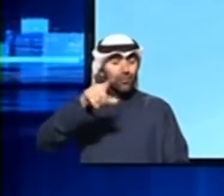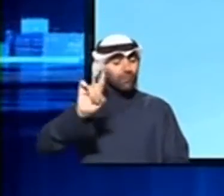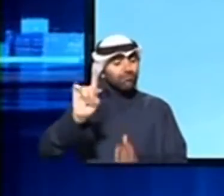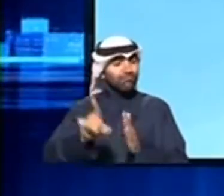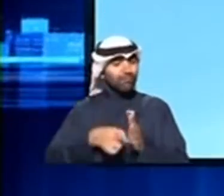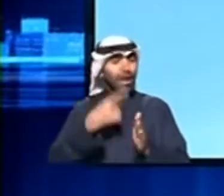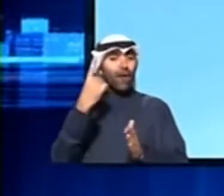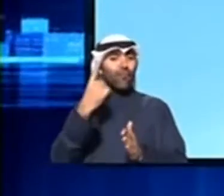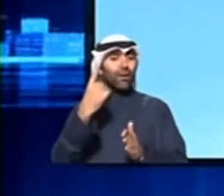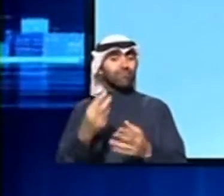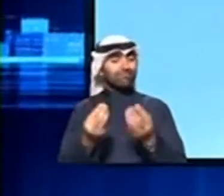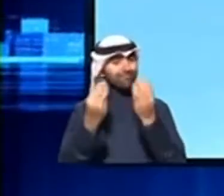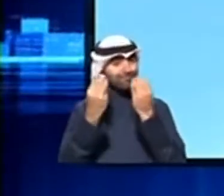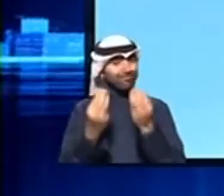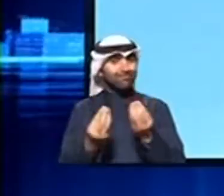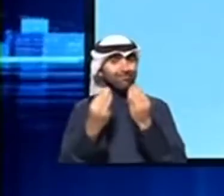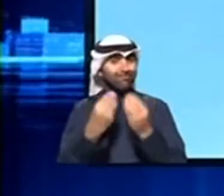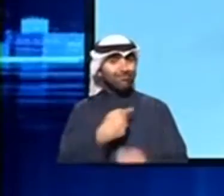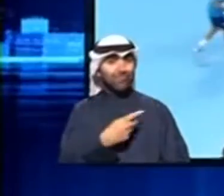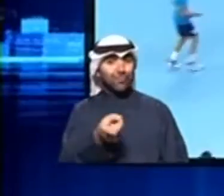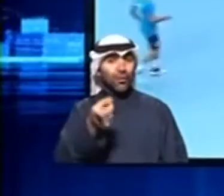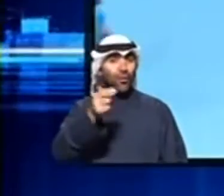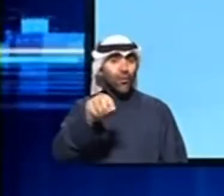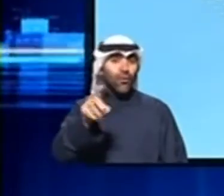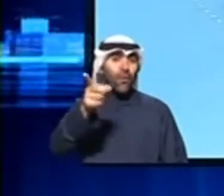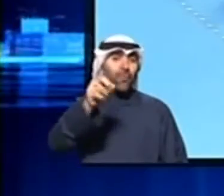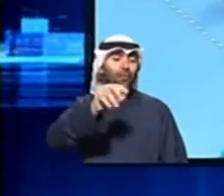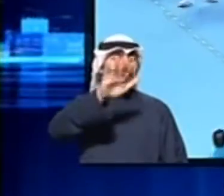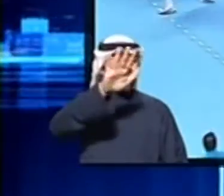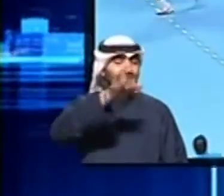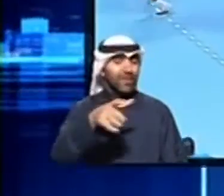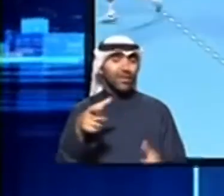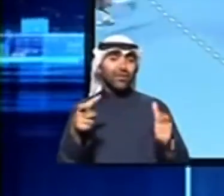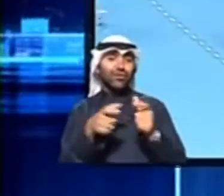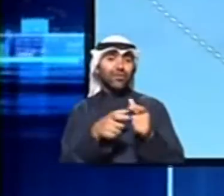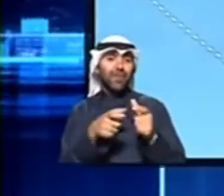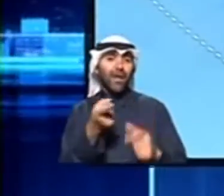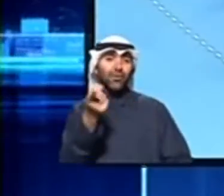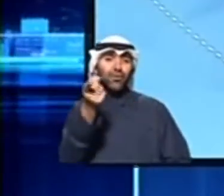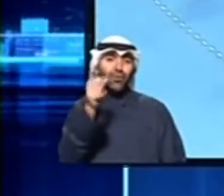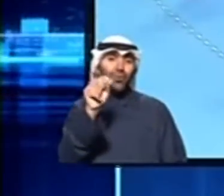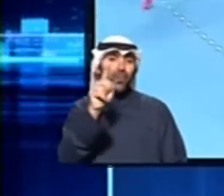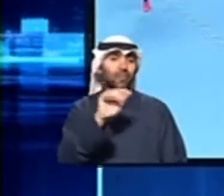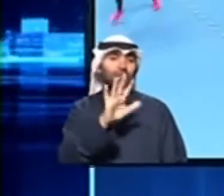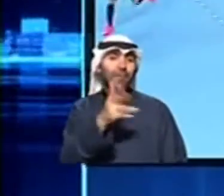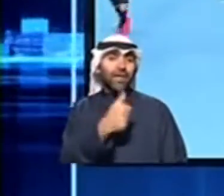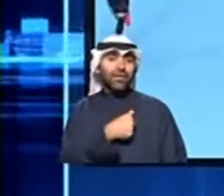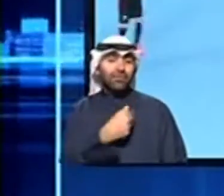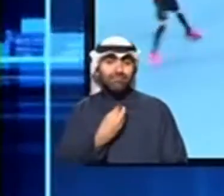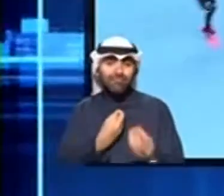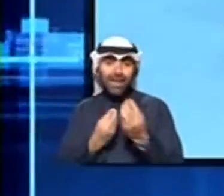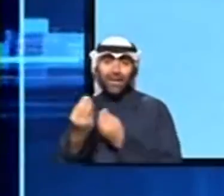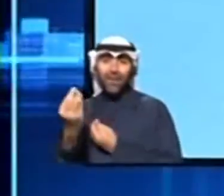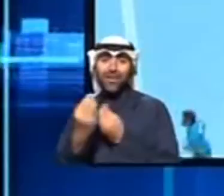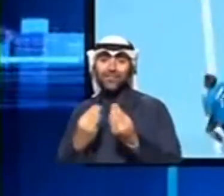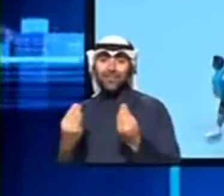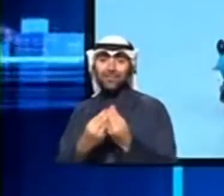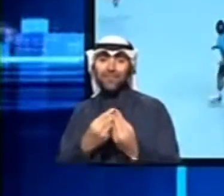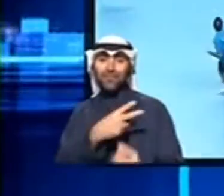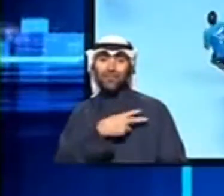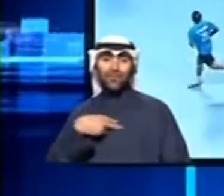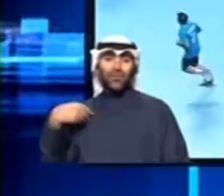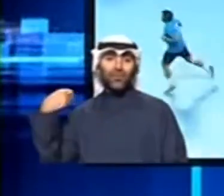أولى سيتم إعادة تقييمها. هناك اجتماعات عادية ودورية للجنة الثلاثية، وبعد الاجتماع